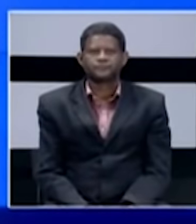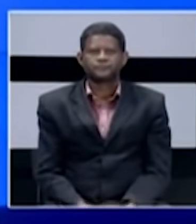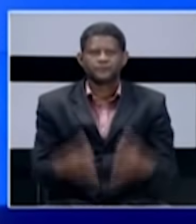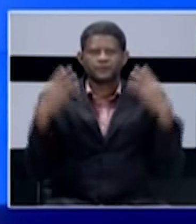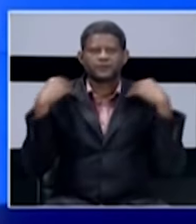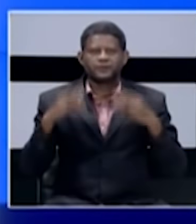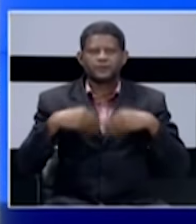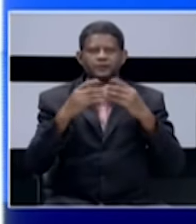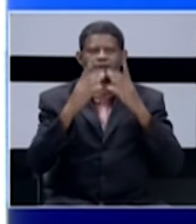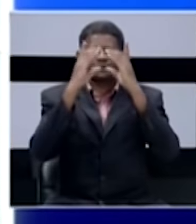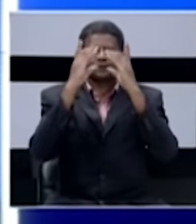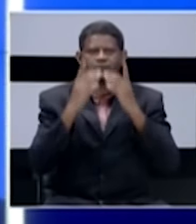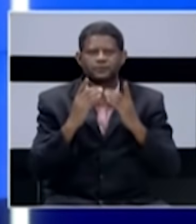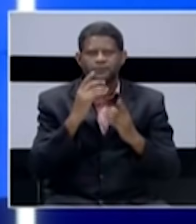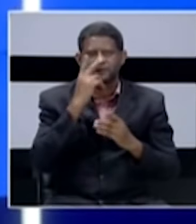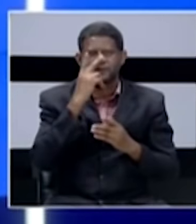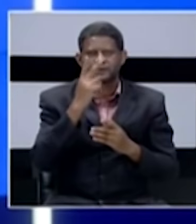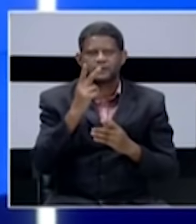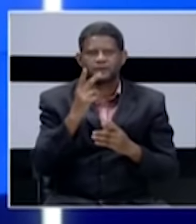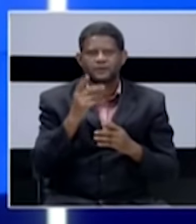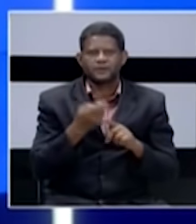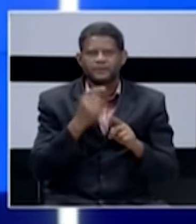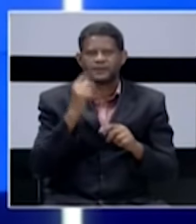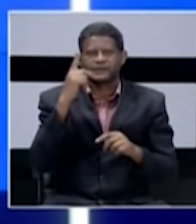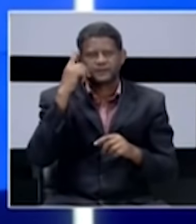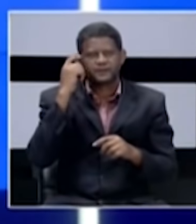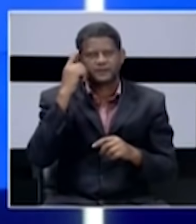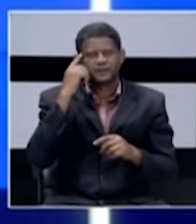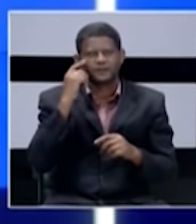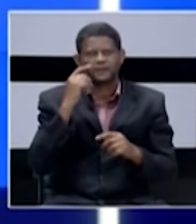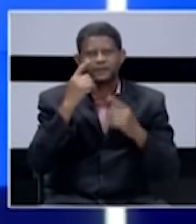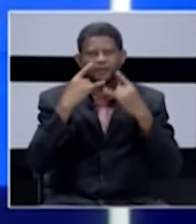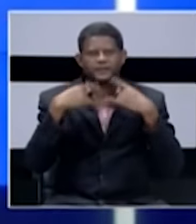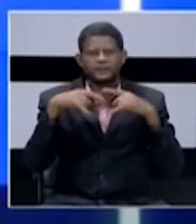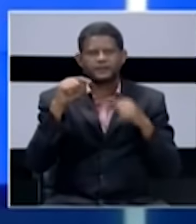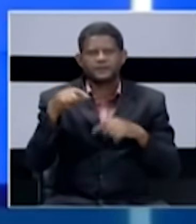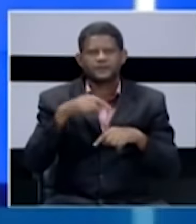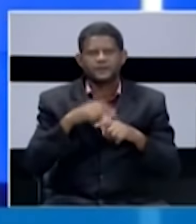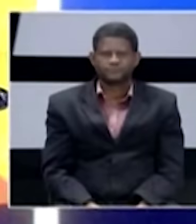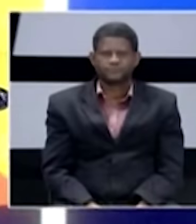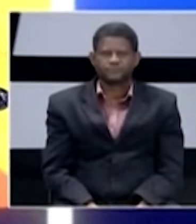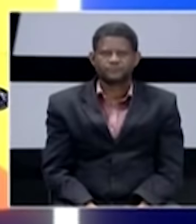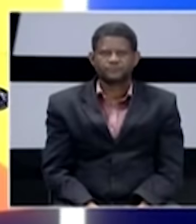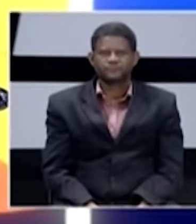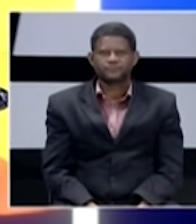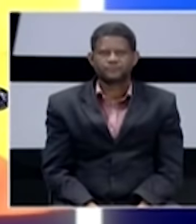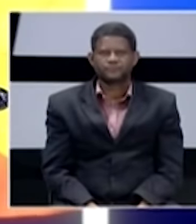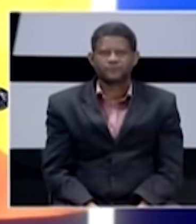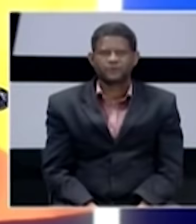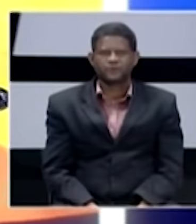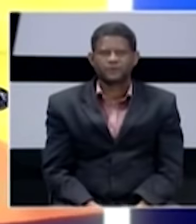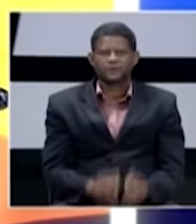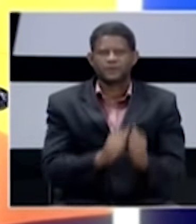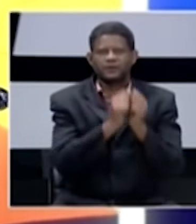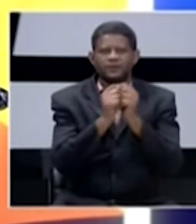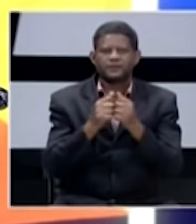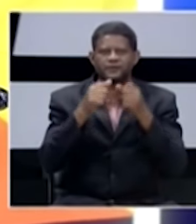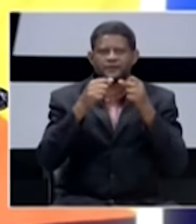ጥዕና በለይ ዝኸበርኩም ተመልከትና ካብ ቴሌቭዥን ትግራይ ዜናታት ሰዓት ሒዝናልኩም